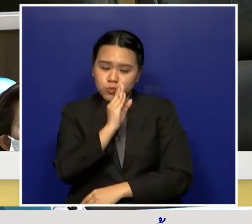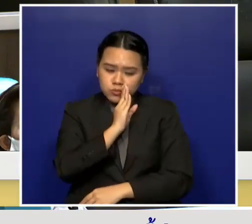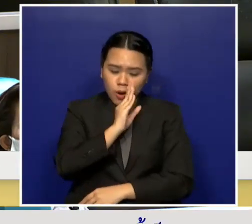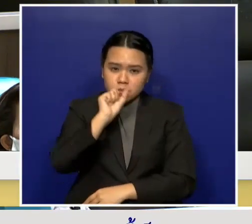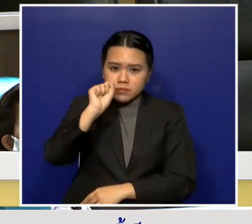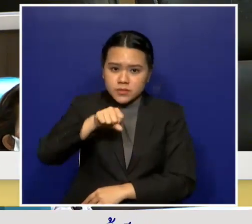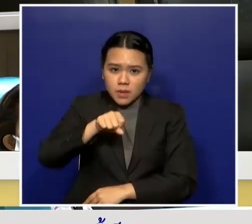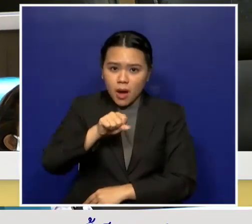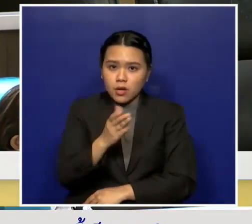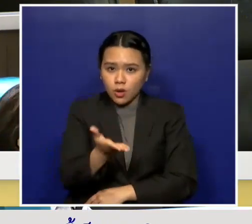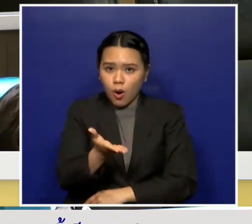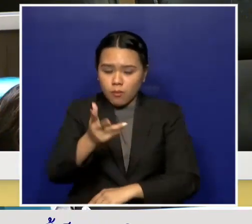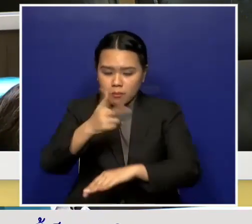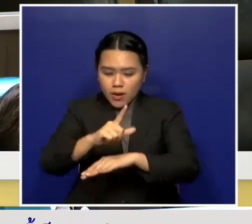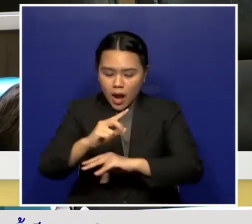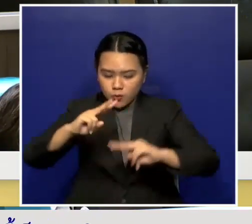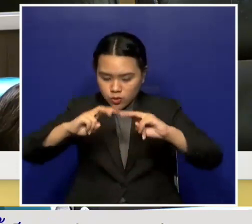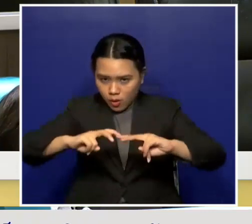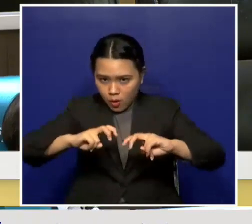ขอให้ท่านวินิจฉัยครับท่านครับ